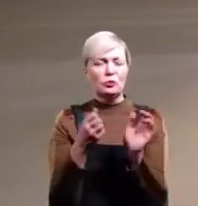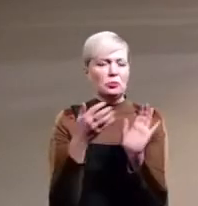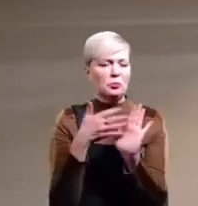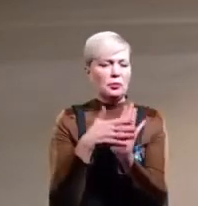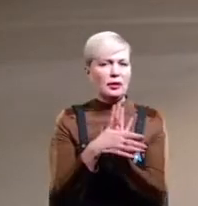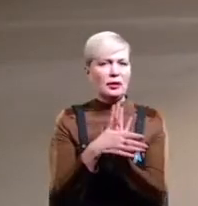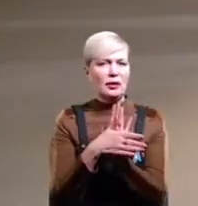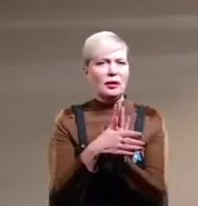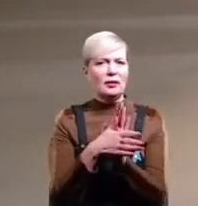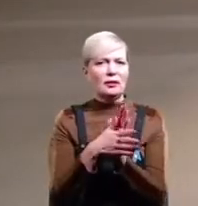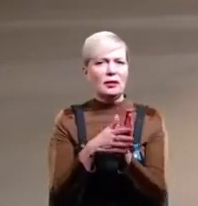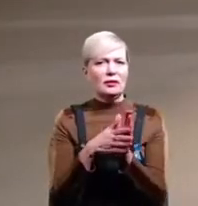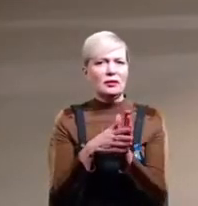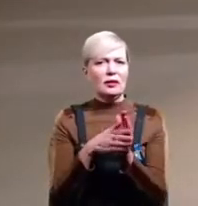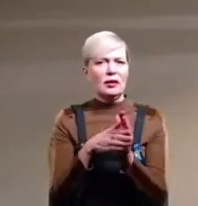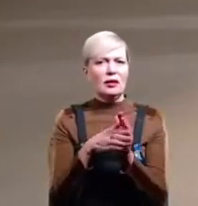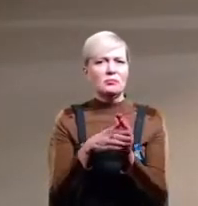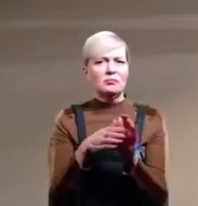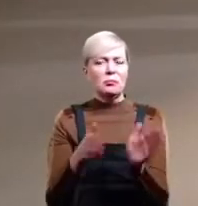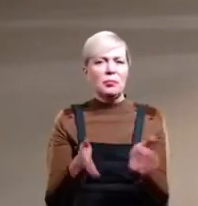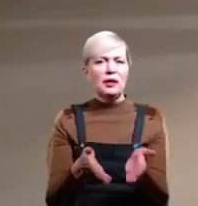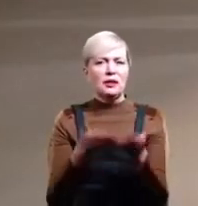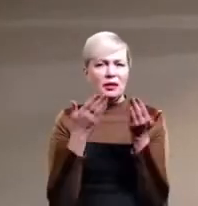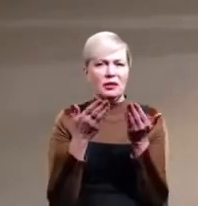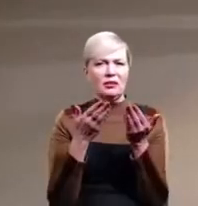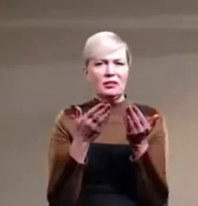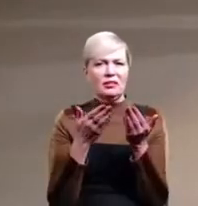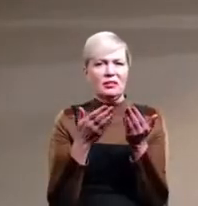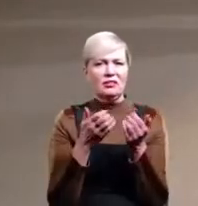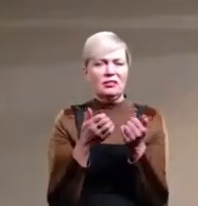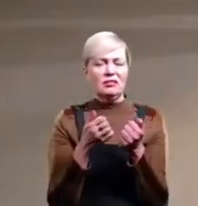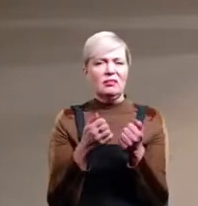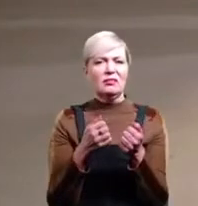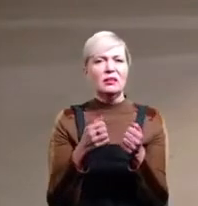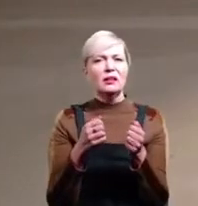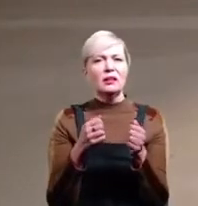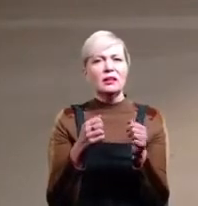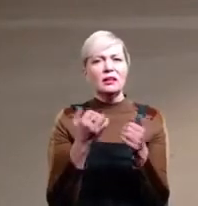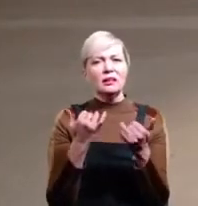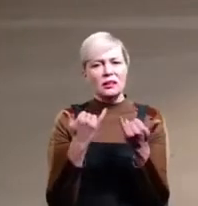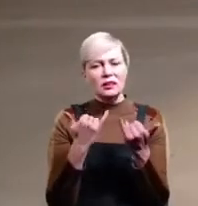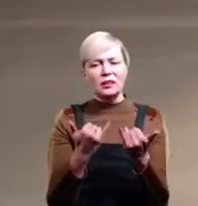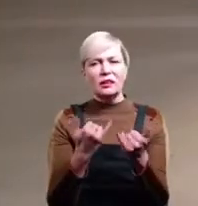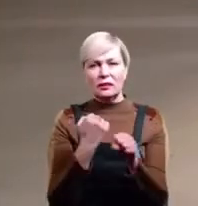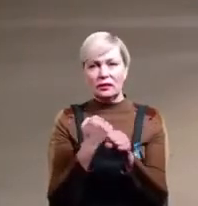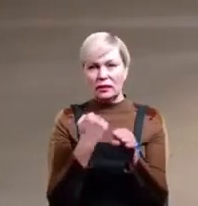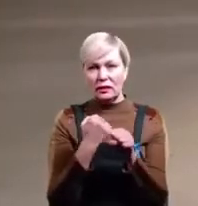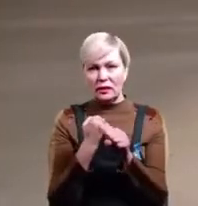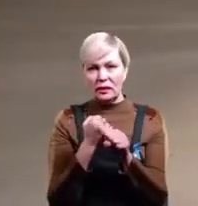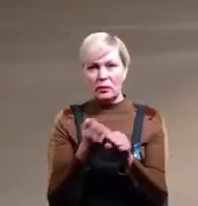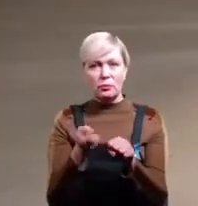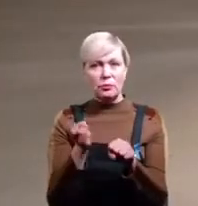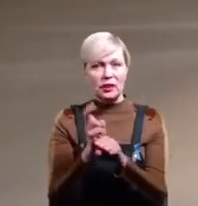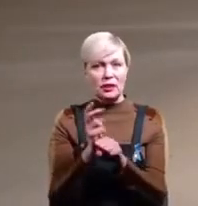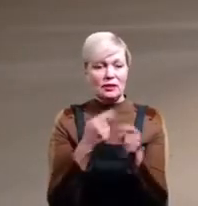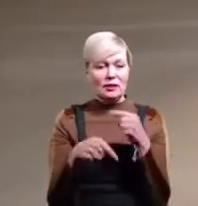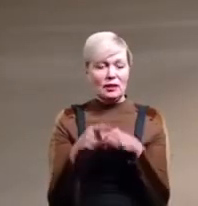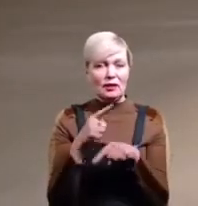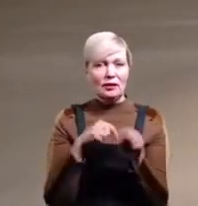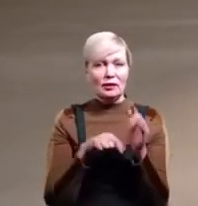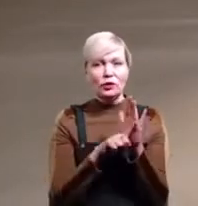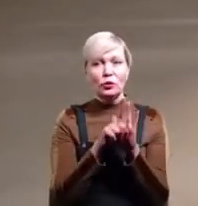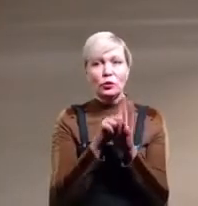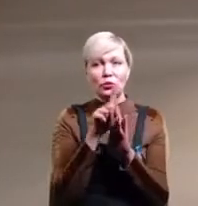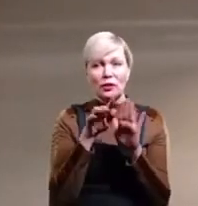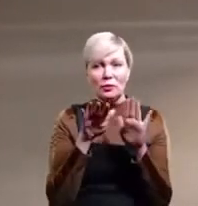тельце и второе тельце. Окей? Значит, мы сделали. Мы пришли на исходные места. Что